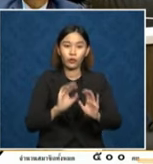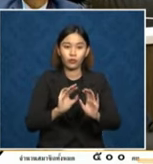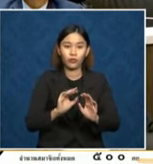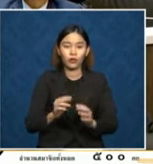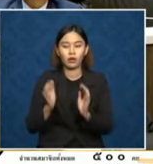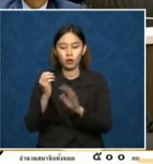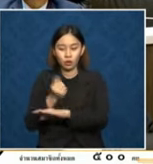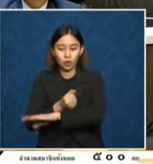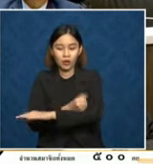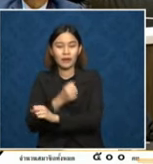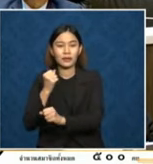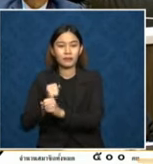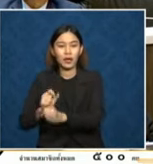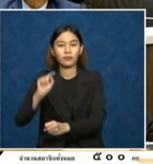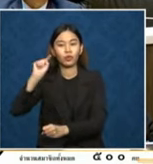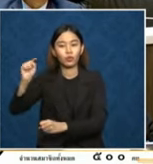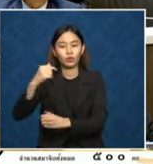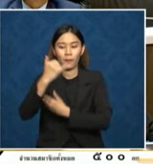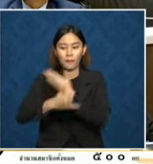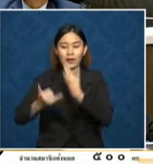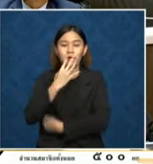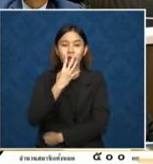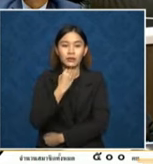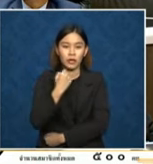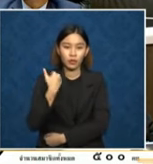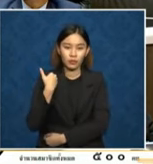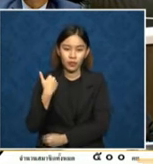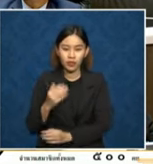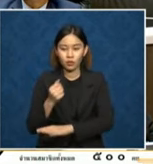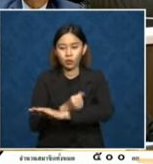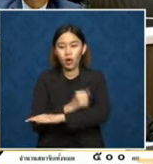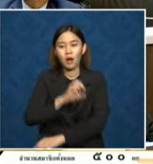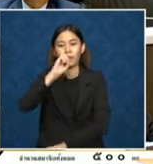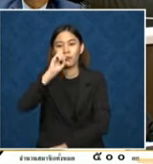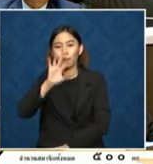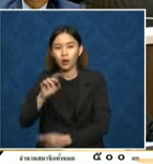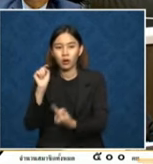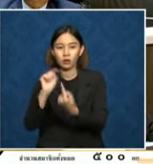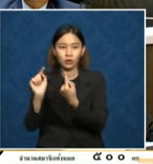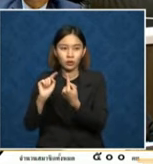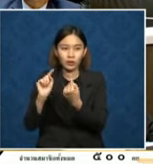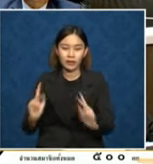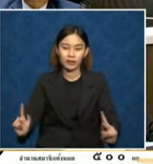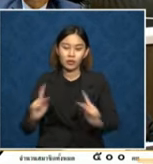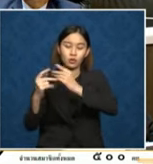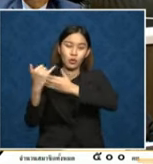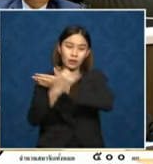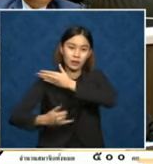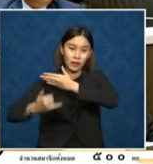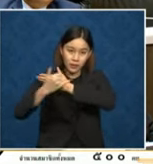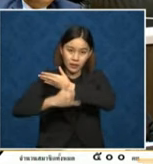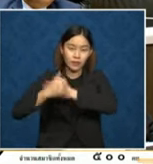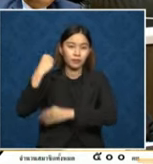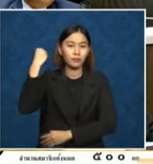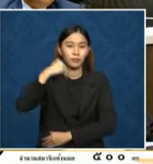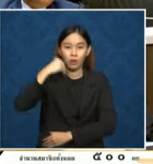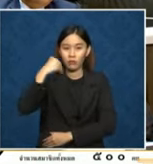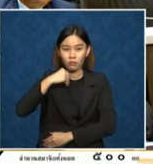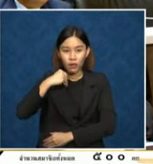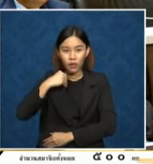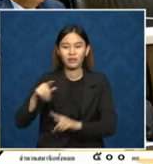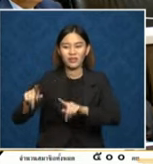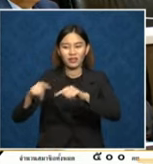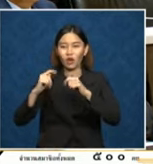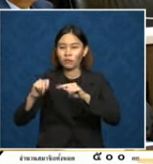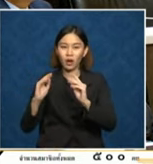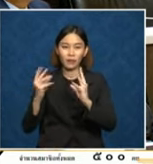ที่ลูกจ้างยังทำงานอยู่ที่ประเทศอิสราเอลลูกจ้างได้ติดต่อไปที่กระทรวงต่างประเทศหลายครั้งก็ไม่มีความคืบห